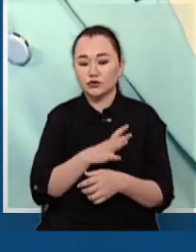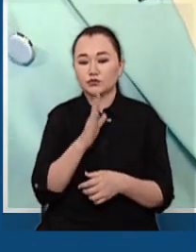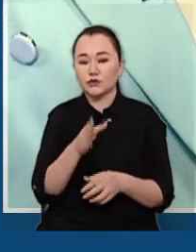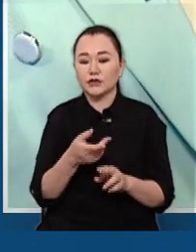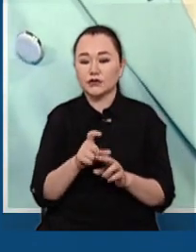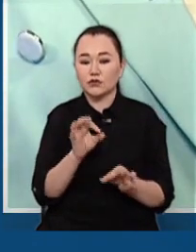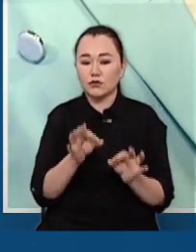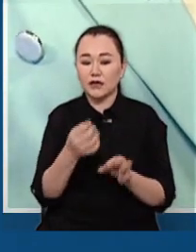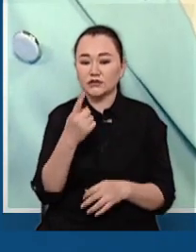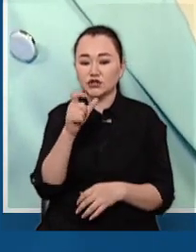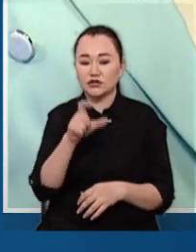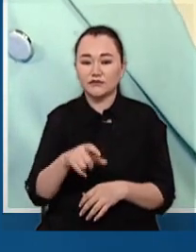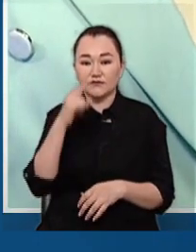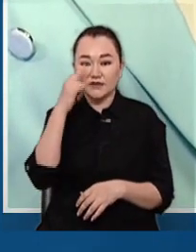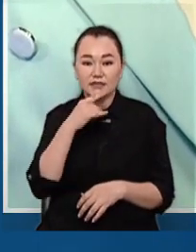Қазақстанда бір адам